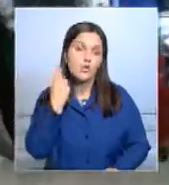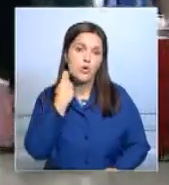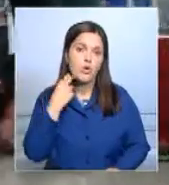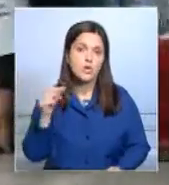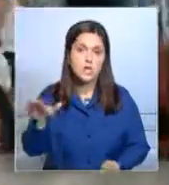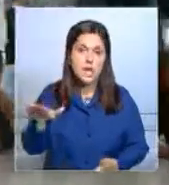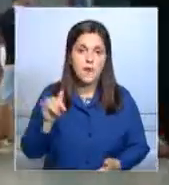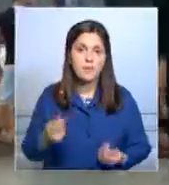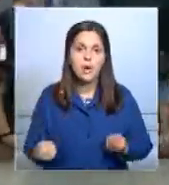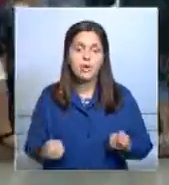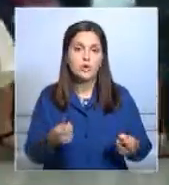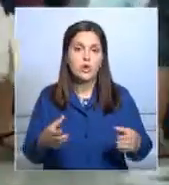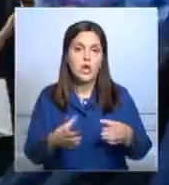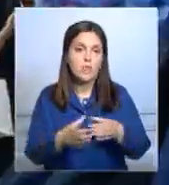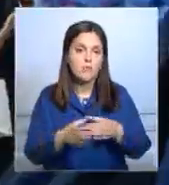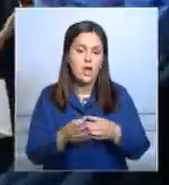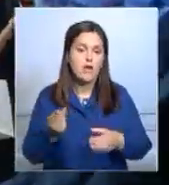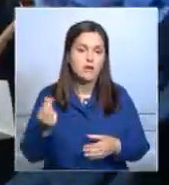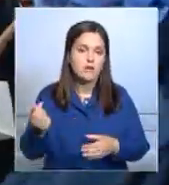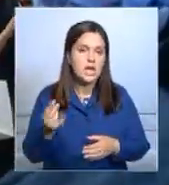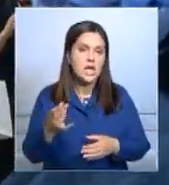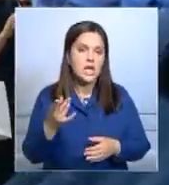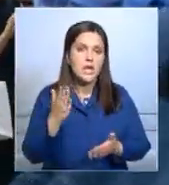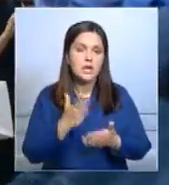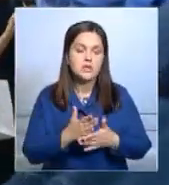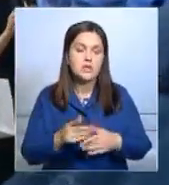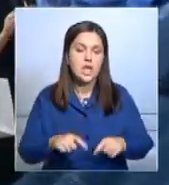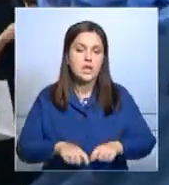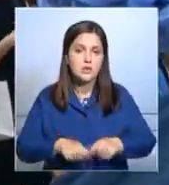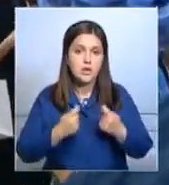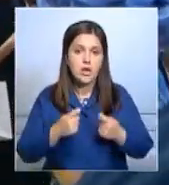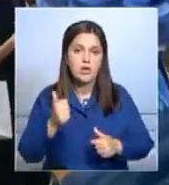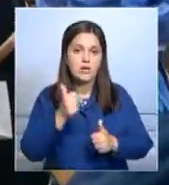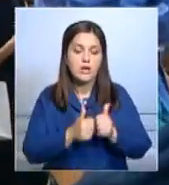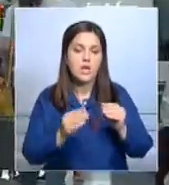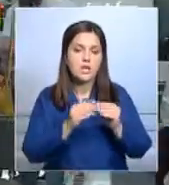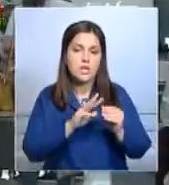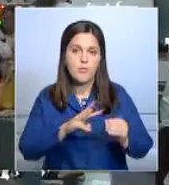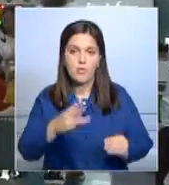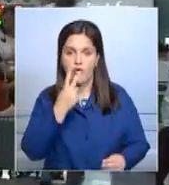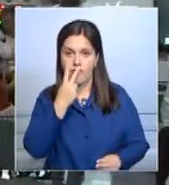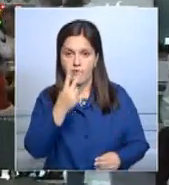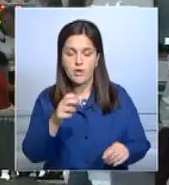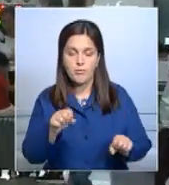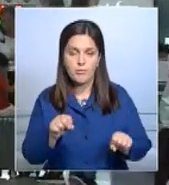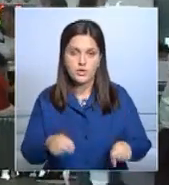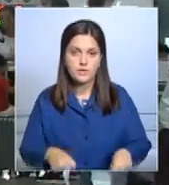руководителях компаний, просрочивших платежи, возникает на мониторах каждые 10 минут.